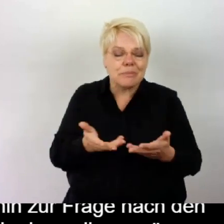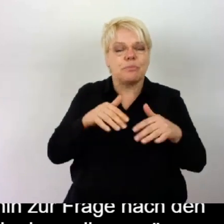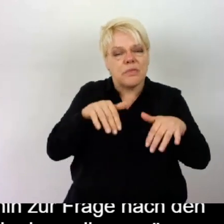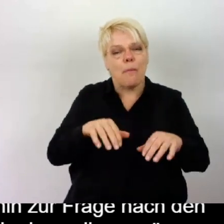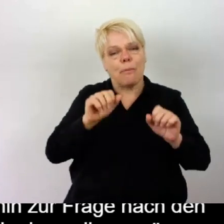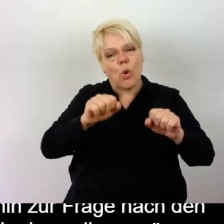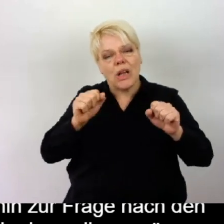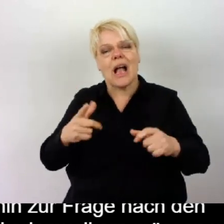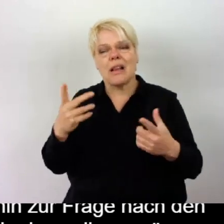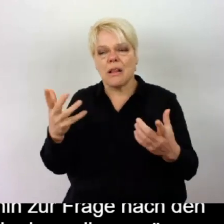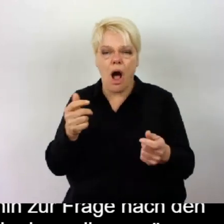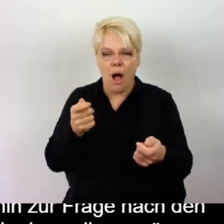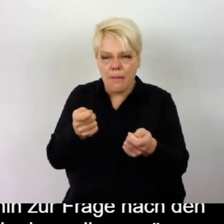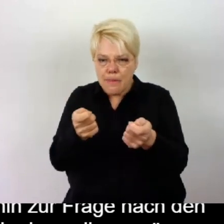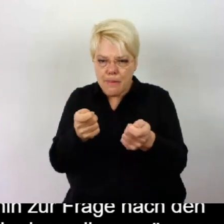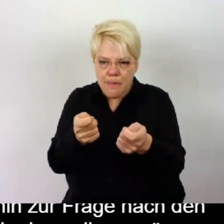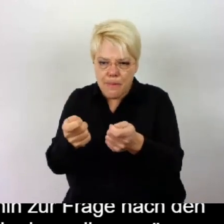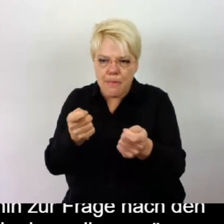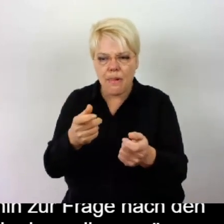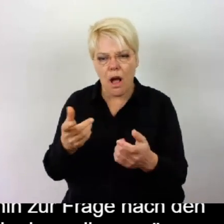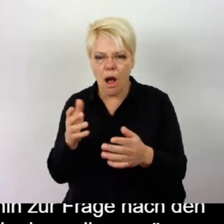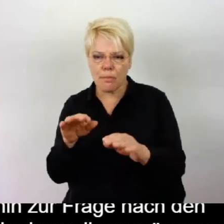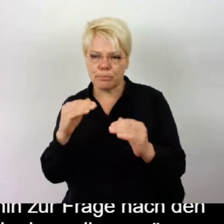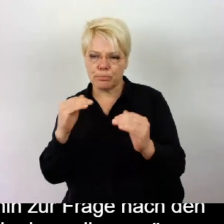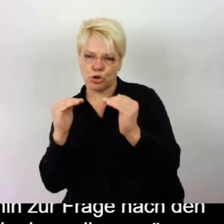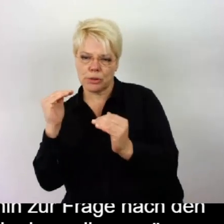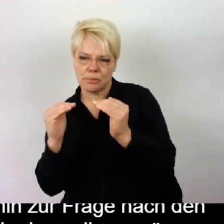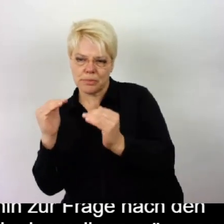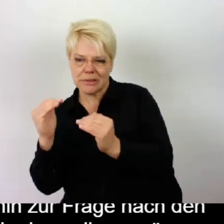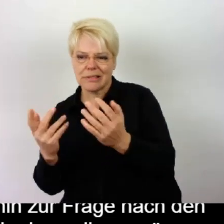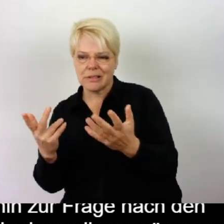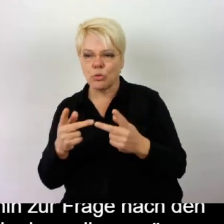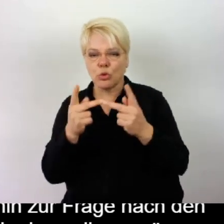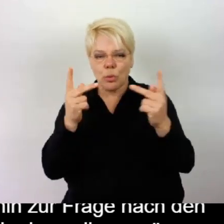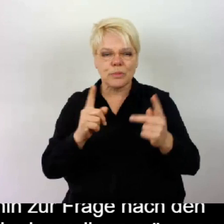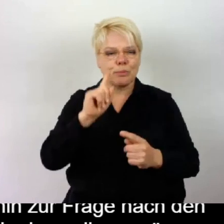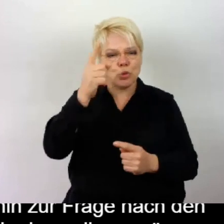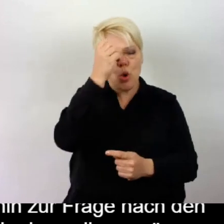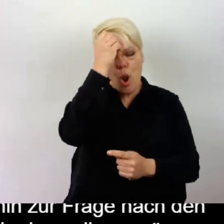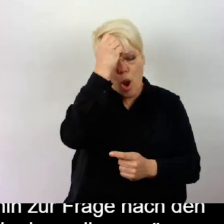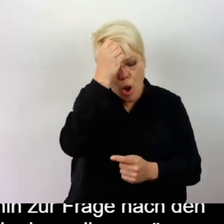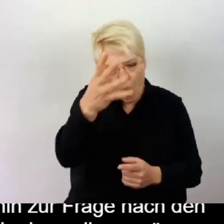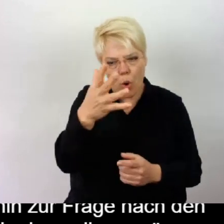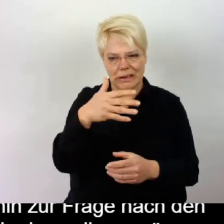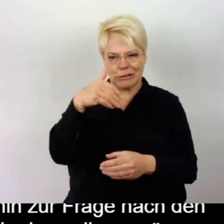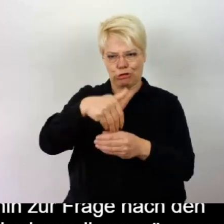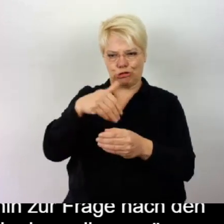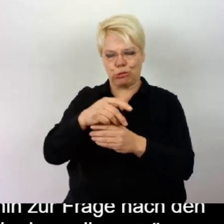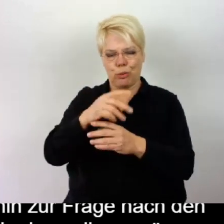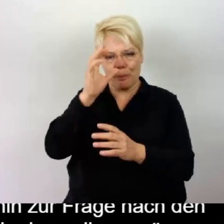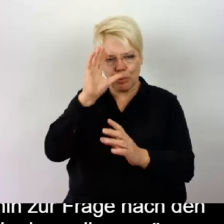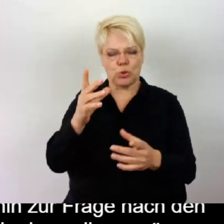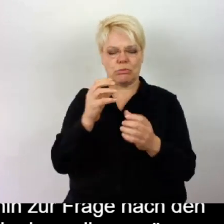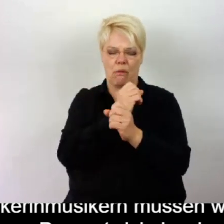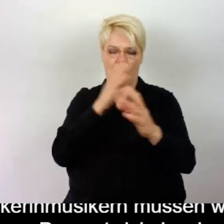jetzt einfach Nachvollziehbarkeit, zu sagen können, was geht und was nicht. Da kann auch innen, wie Sie sagen, genauso denkbar sein.